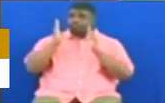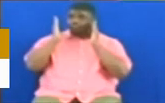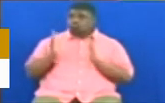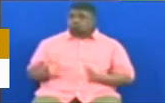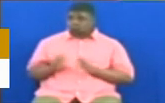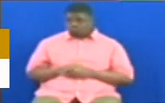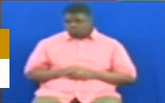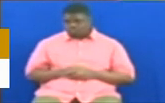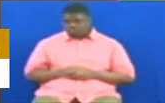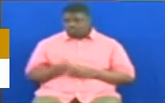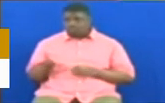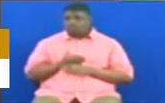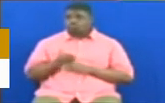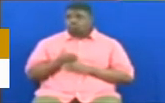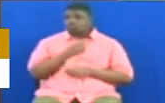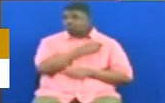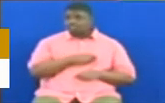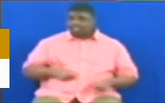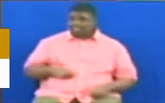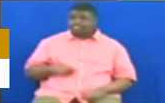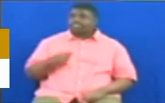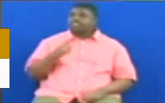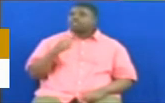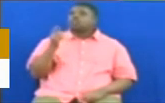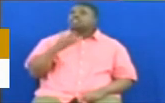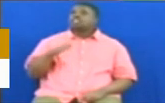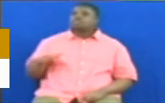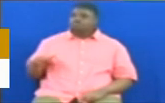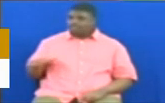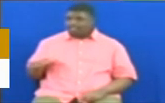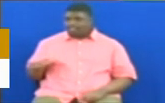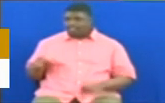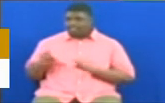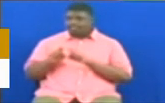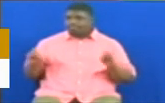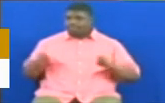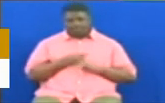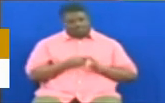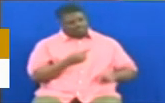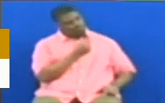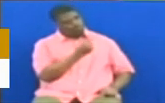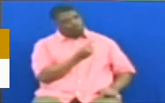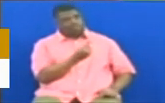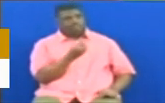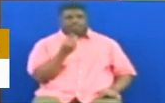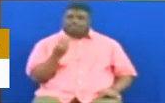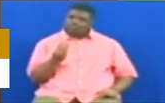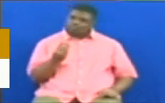Kuhusu rais wa Zanzibar, ibara 103